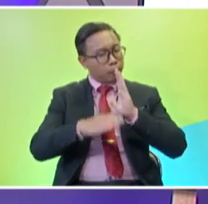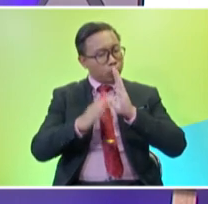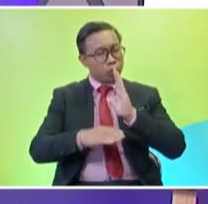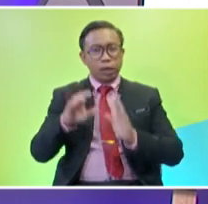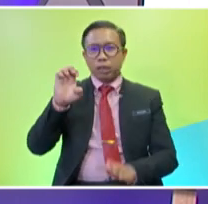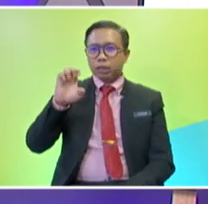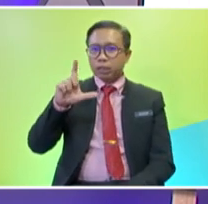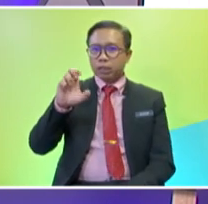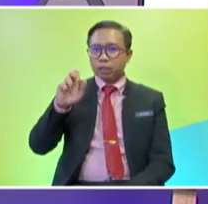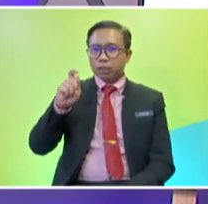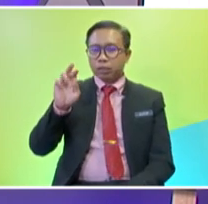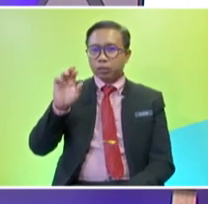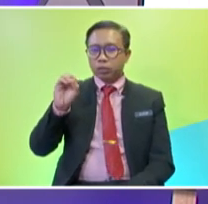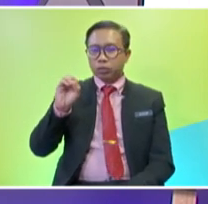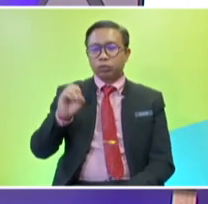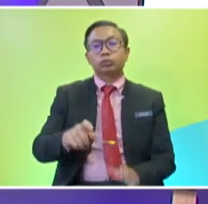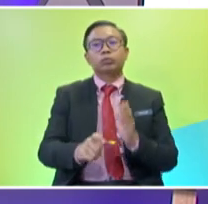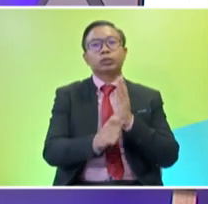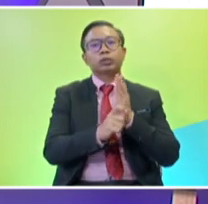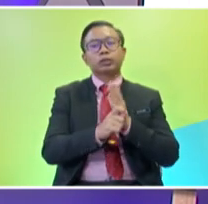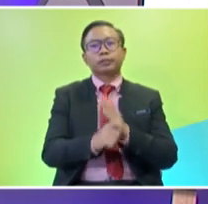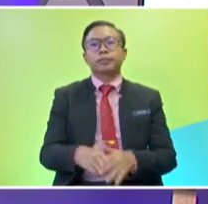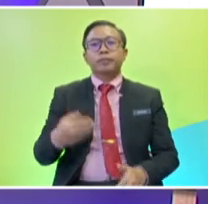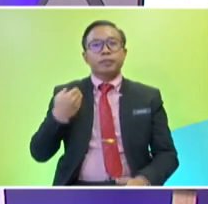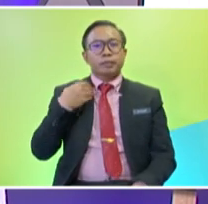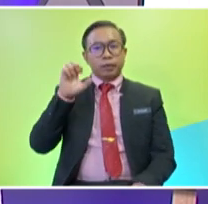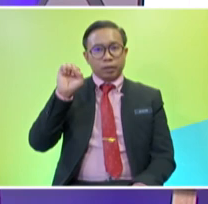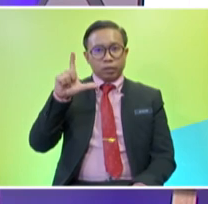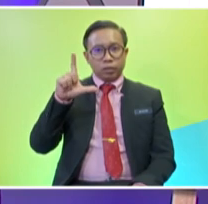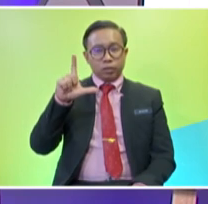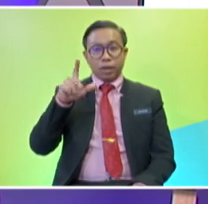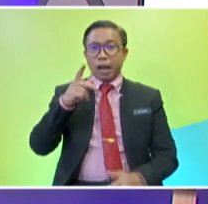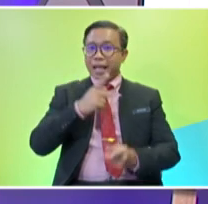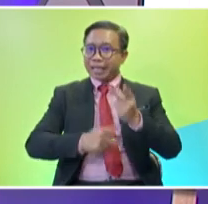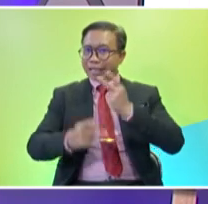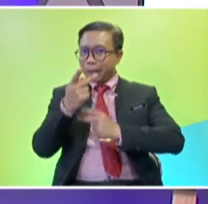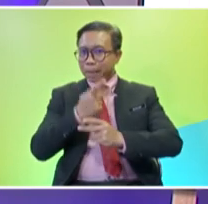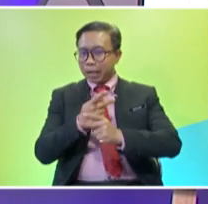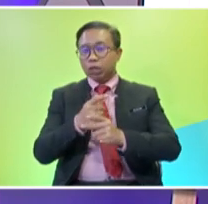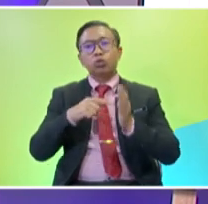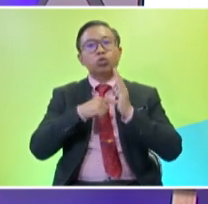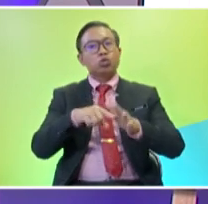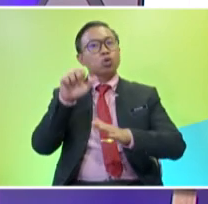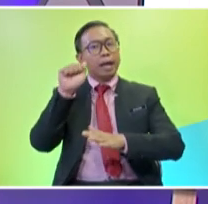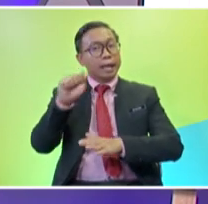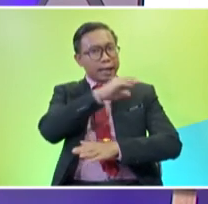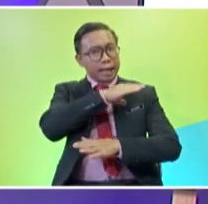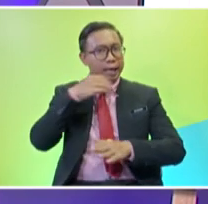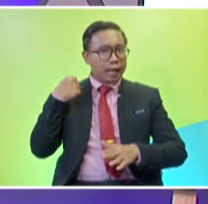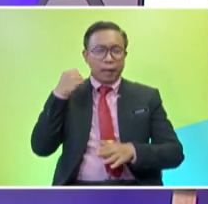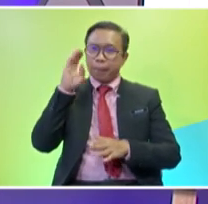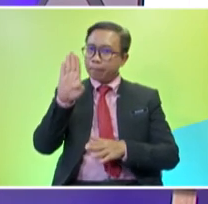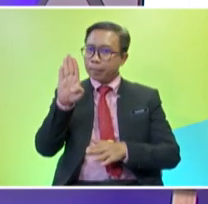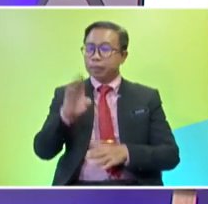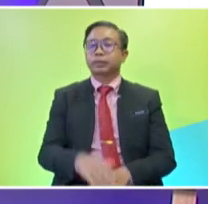elektropositif jadi kita ada sel kimia ringkas yang menunjukkan I dan b kepingan